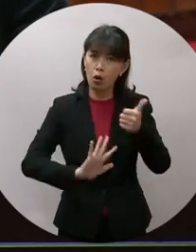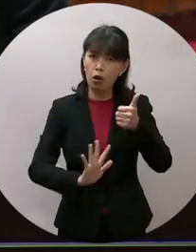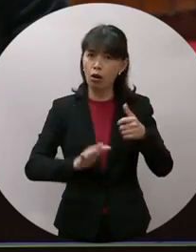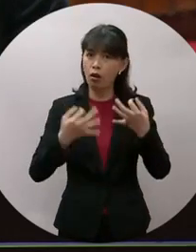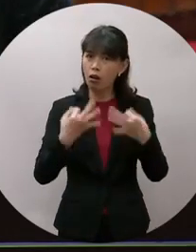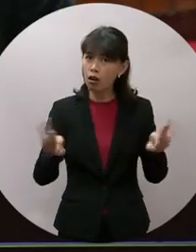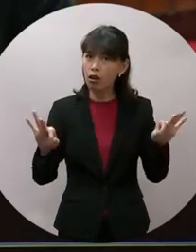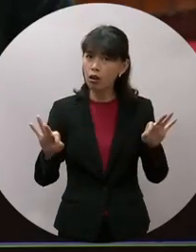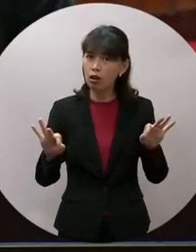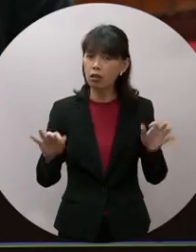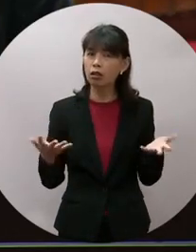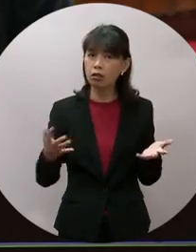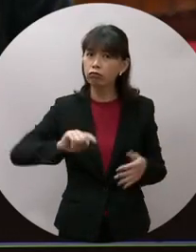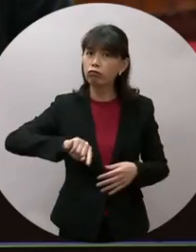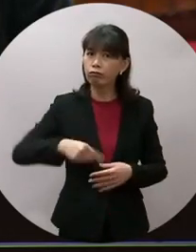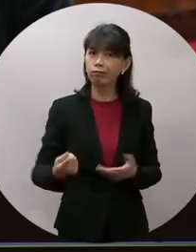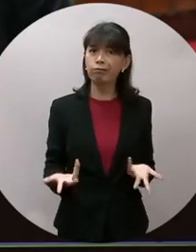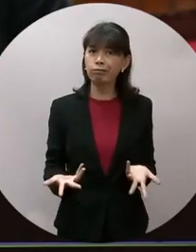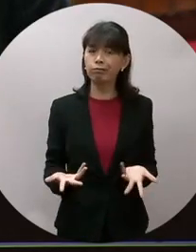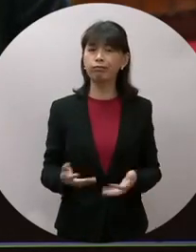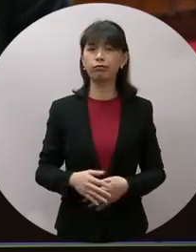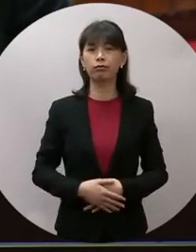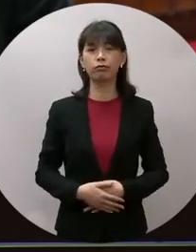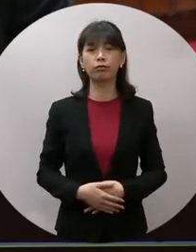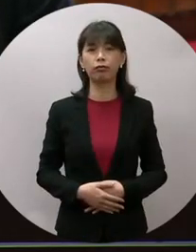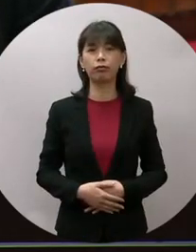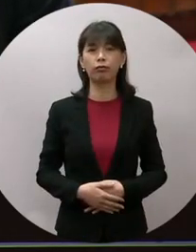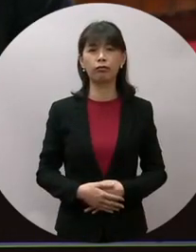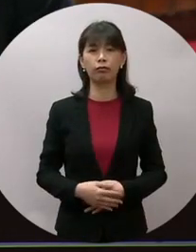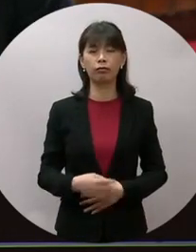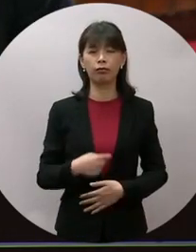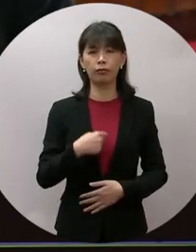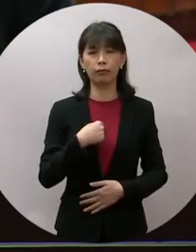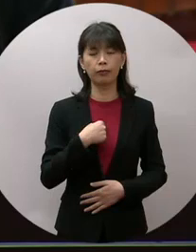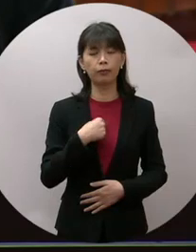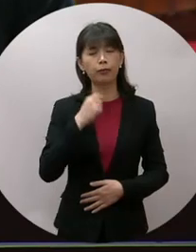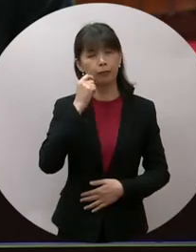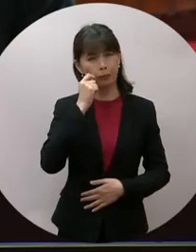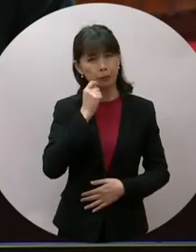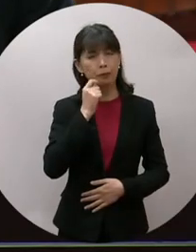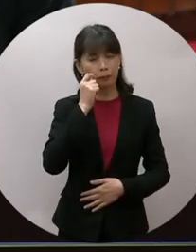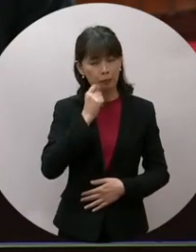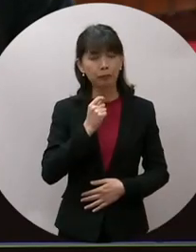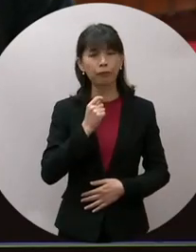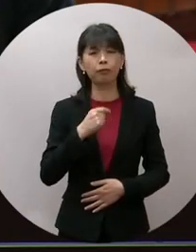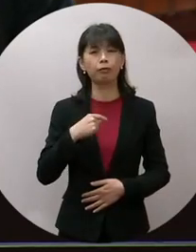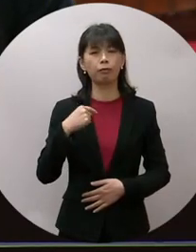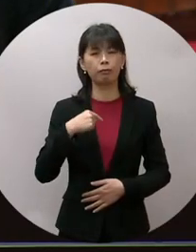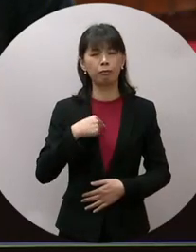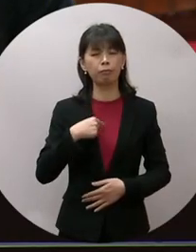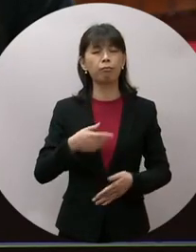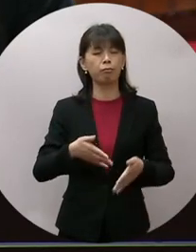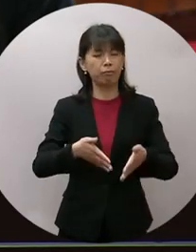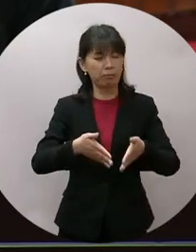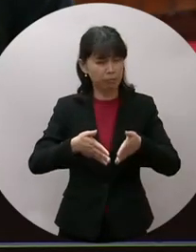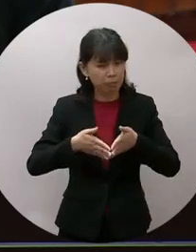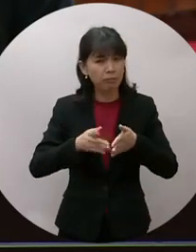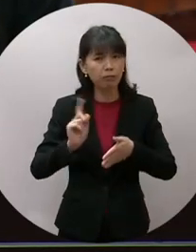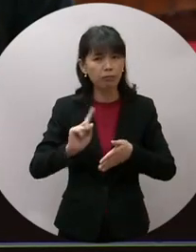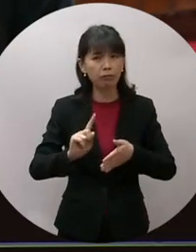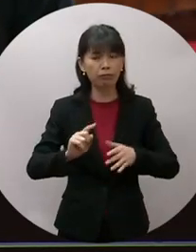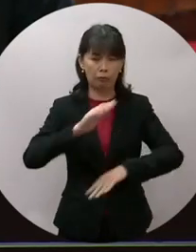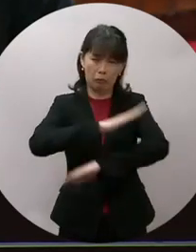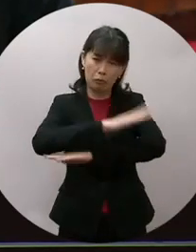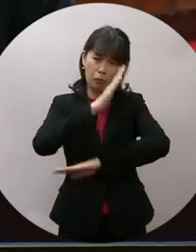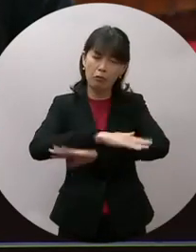吗？下一步呢？所以我很喜欢，我觉得也很需要的，就是这样的媒体